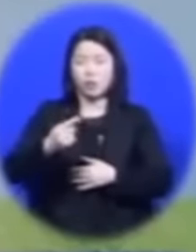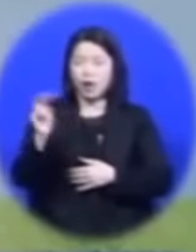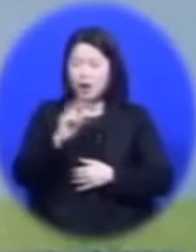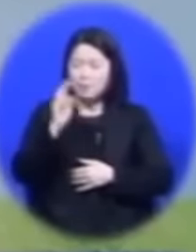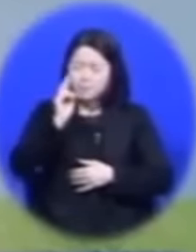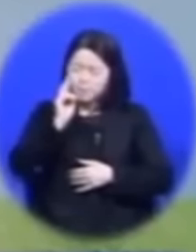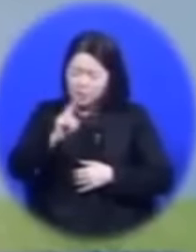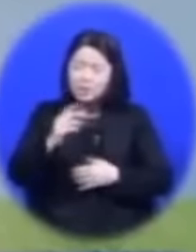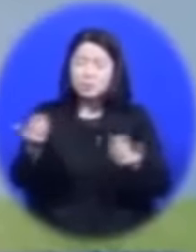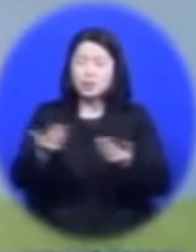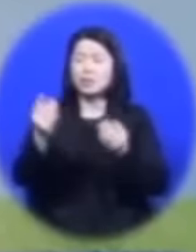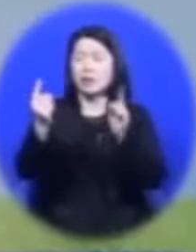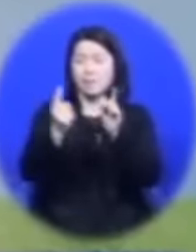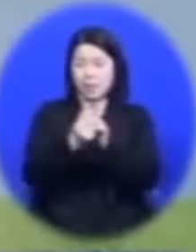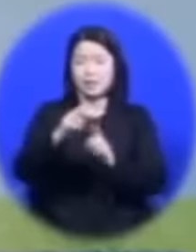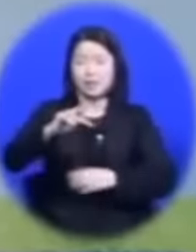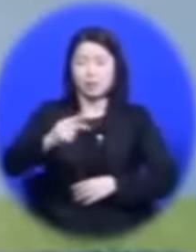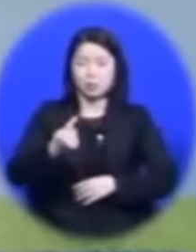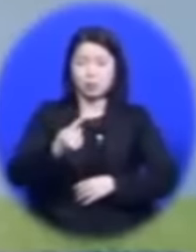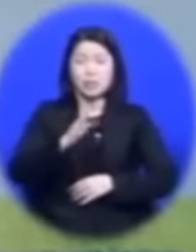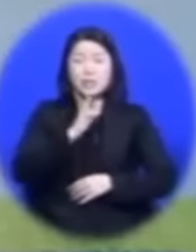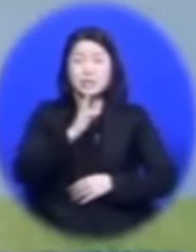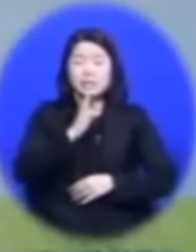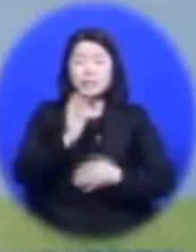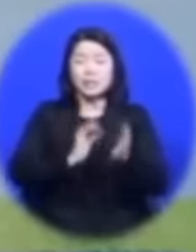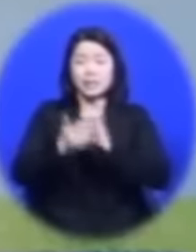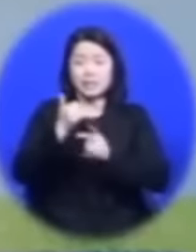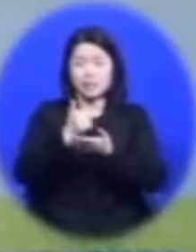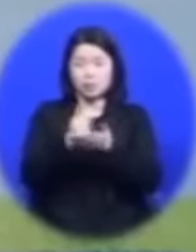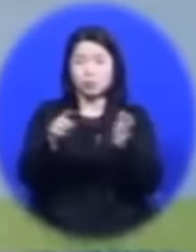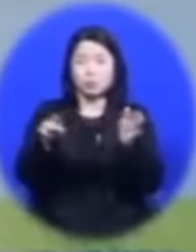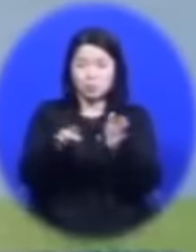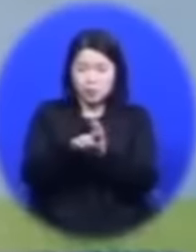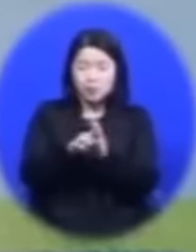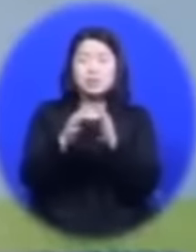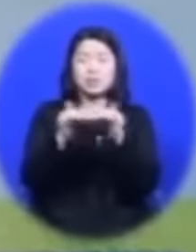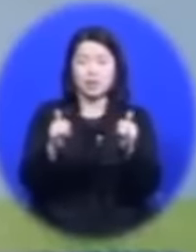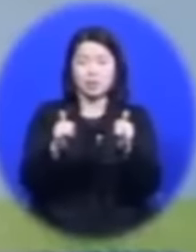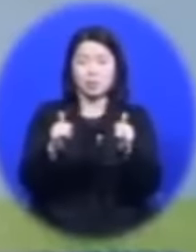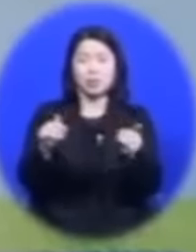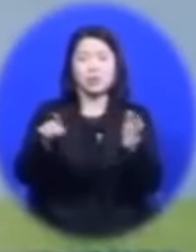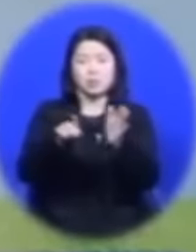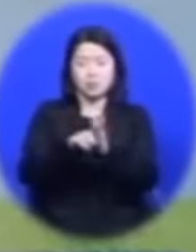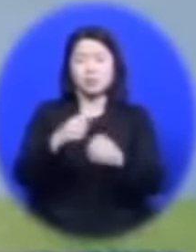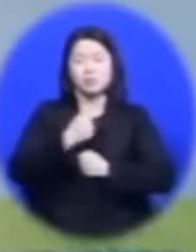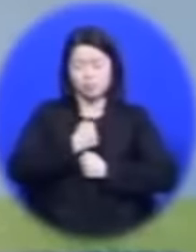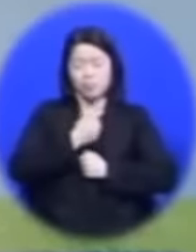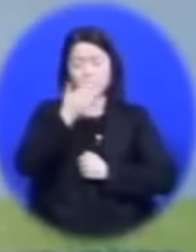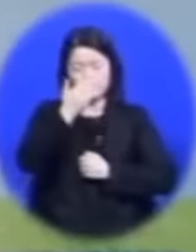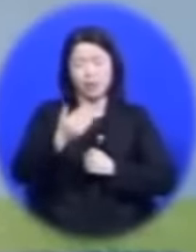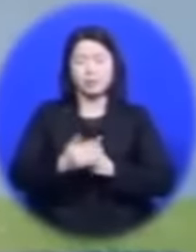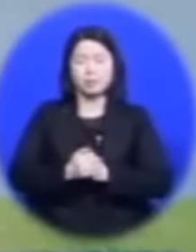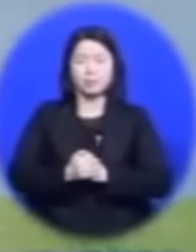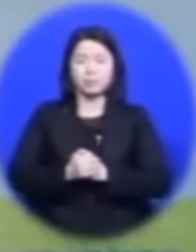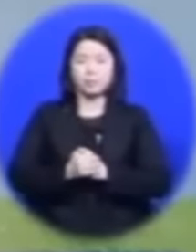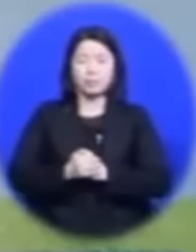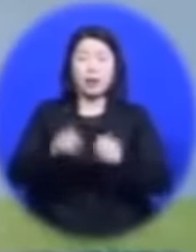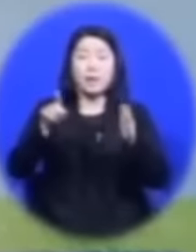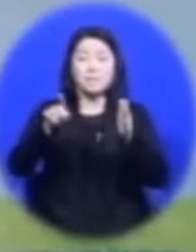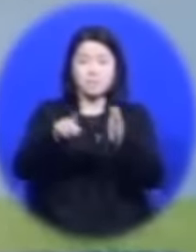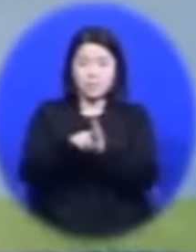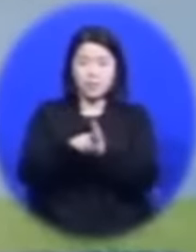일을 만나더라도 진짜 예수 믿은 사람은 믿음 지킬 수 있습니다.